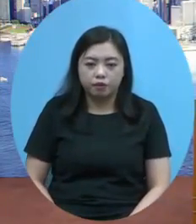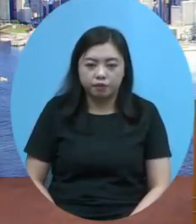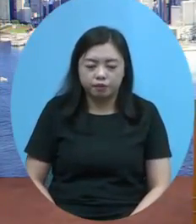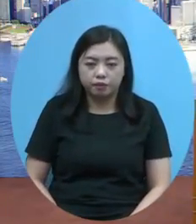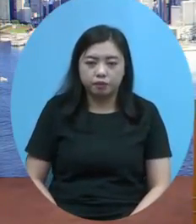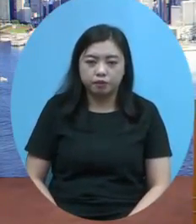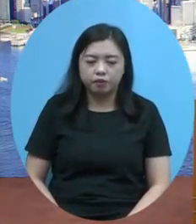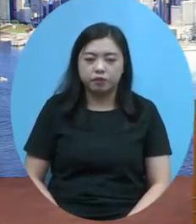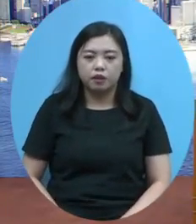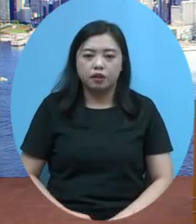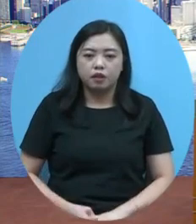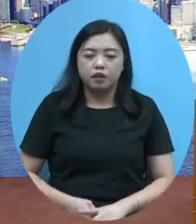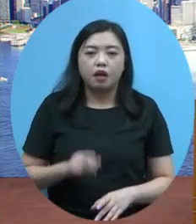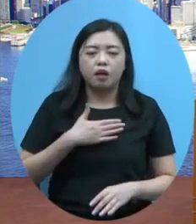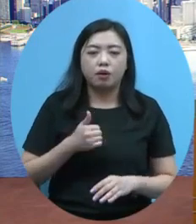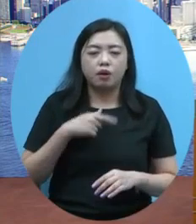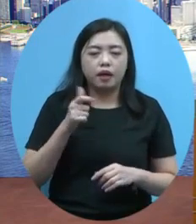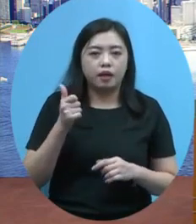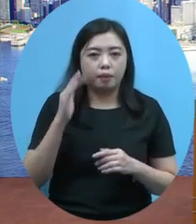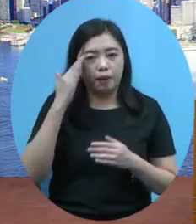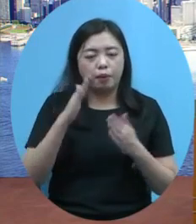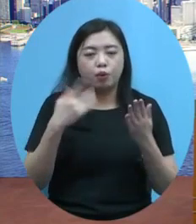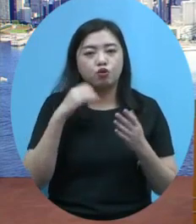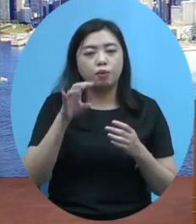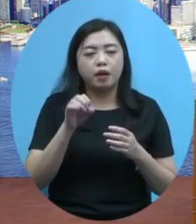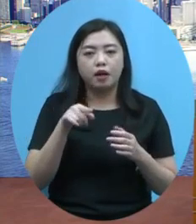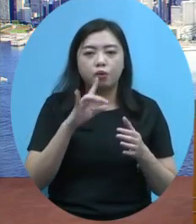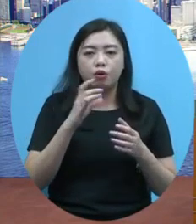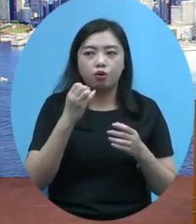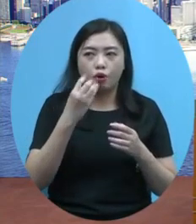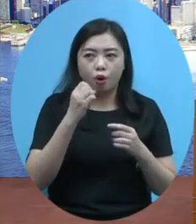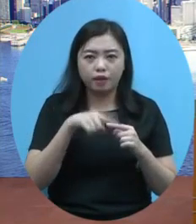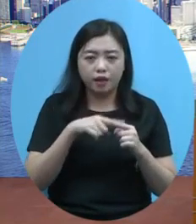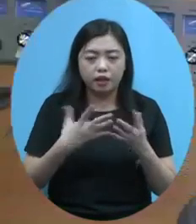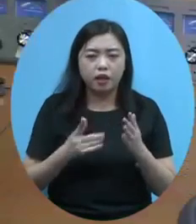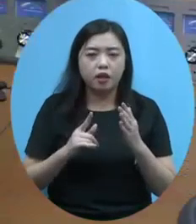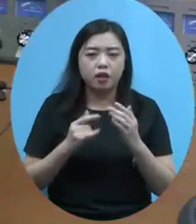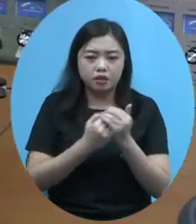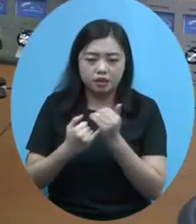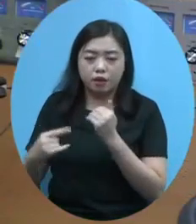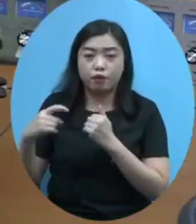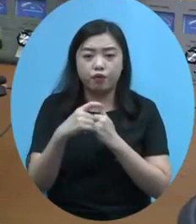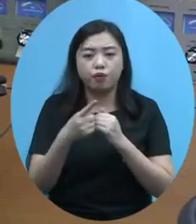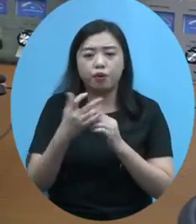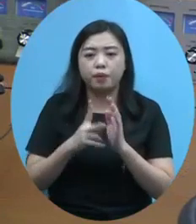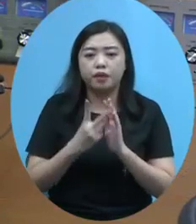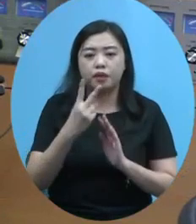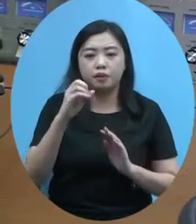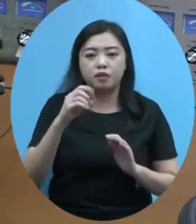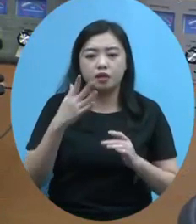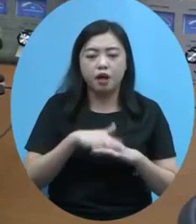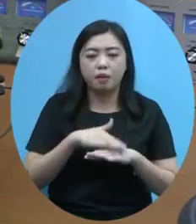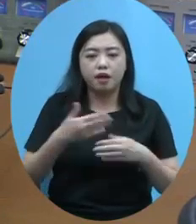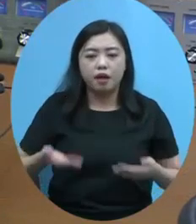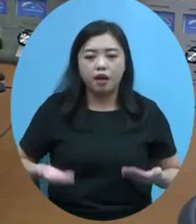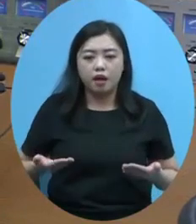兩位醫生你好，明報的，首先想追問一下咧，港大嗰個即時有效繁殖率都上到二啦，但今日個確診數字就輕輕回落咗少少，